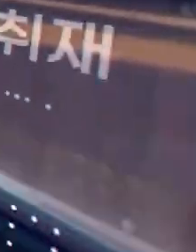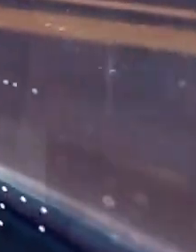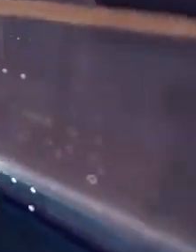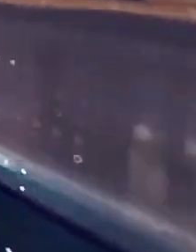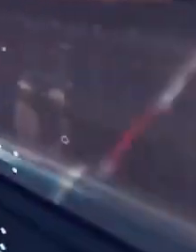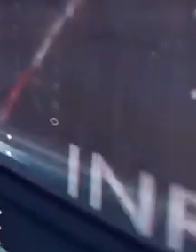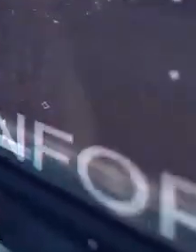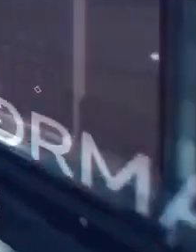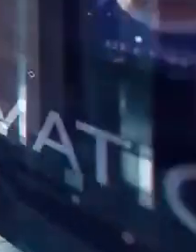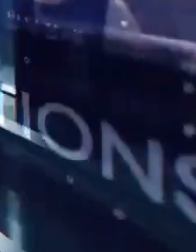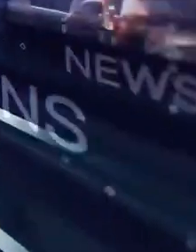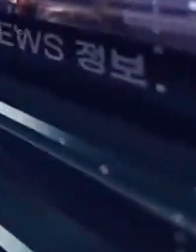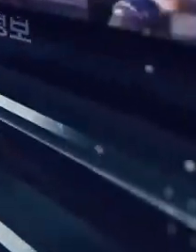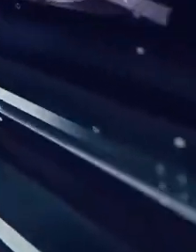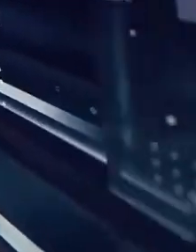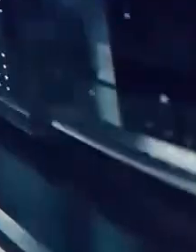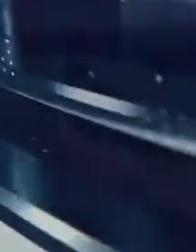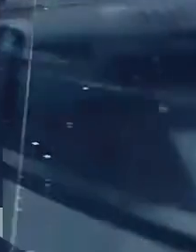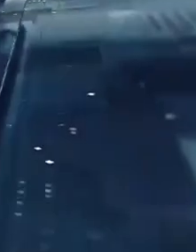편은